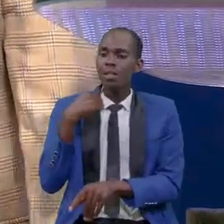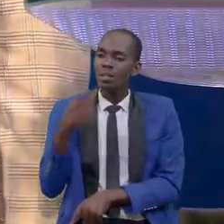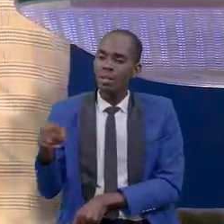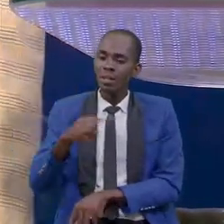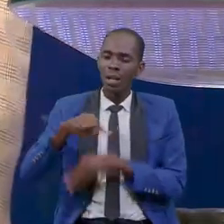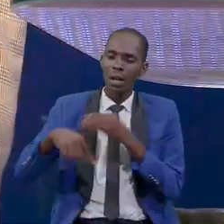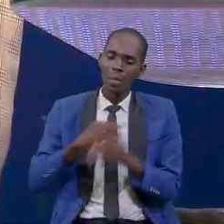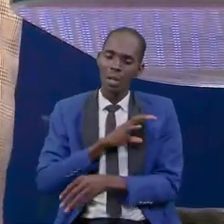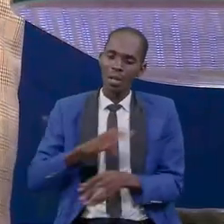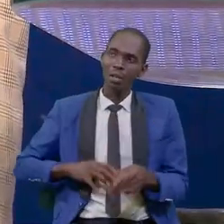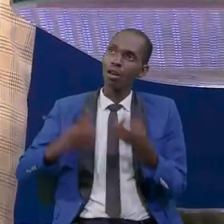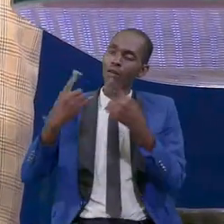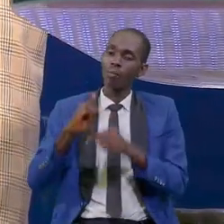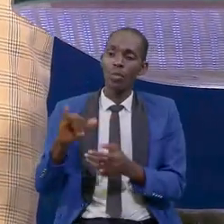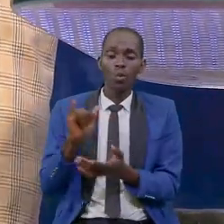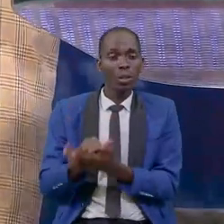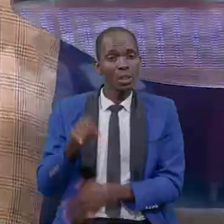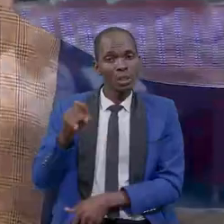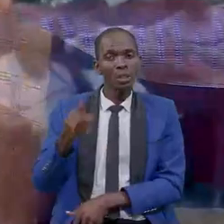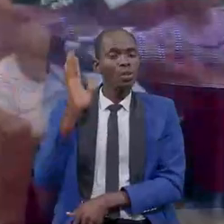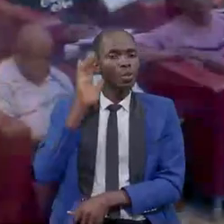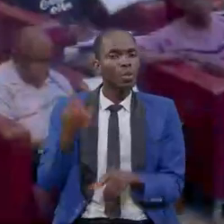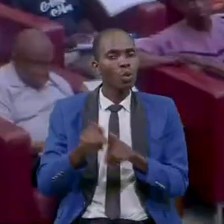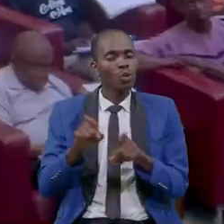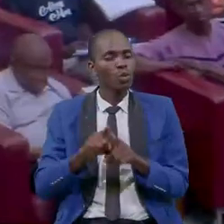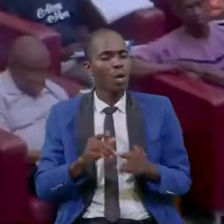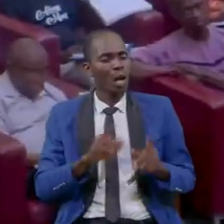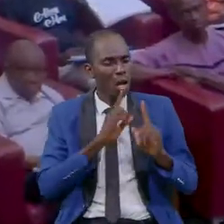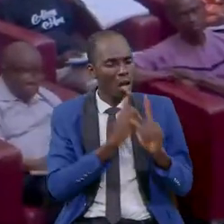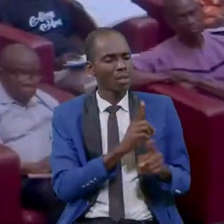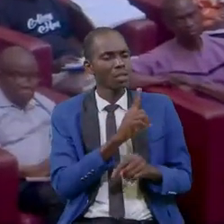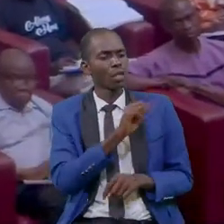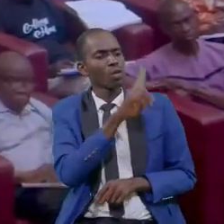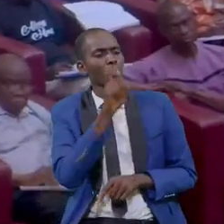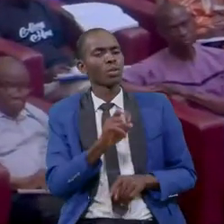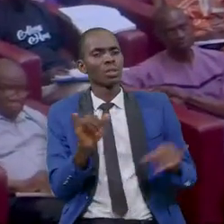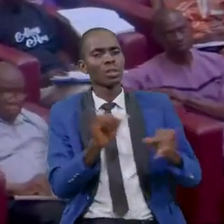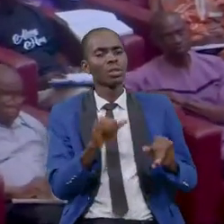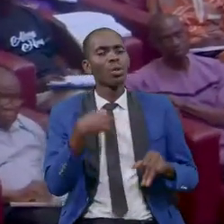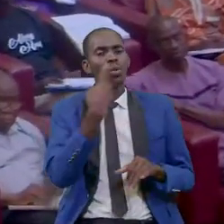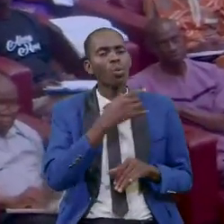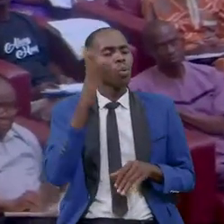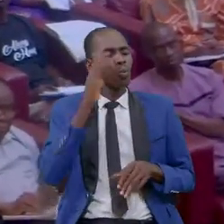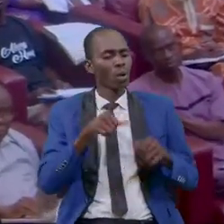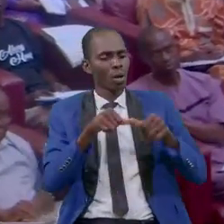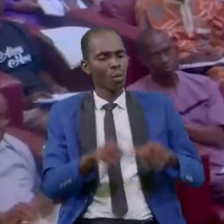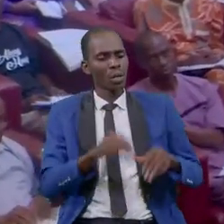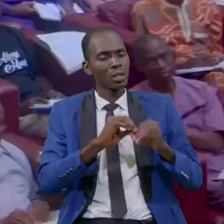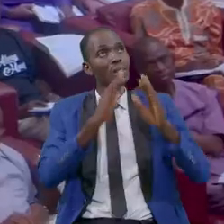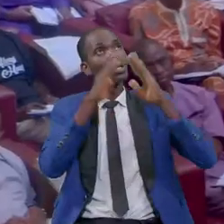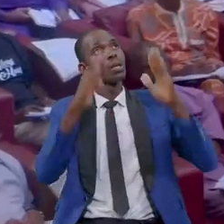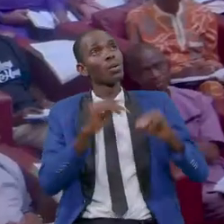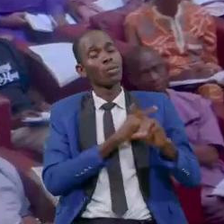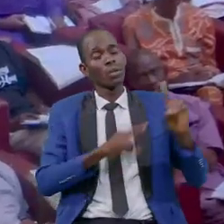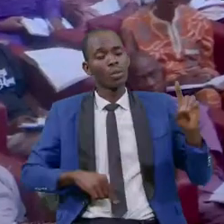aux gens qui sont ignorants de l'avènement soudain du Seigneur, afin qu'eux aussi puissent répondre à la question que qui